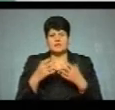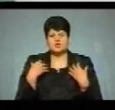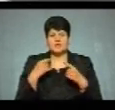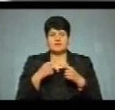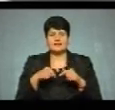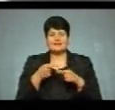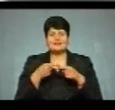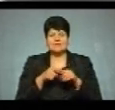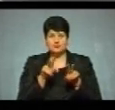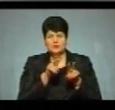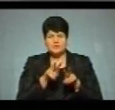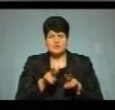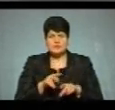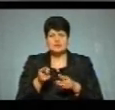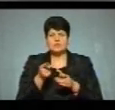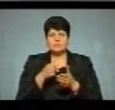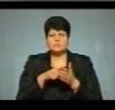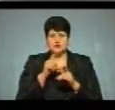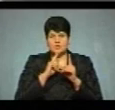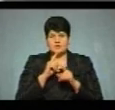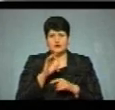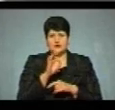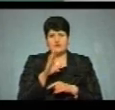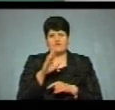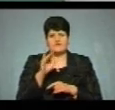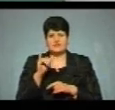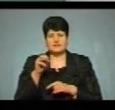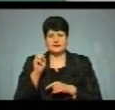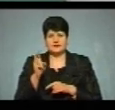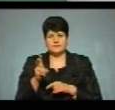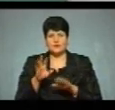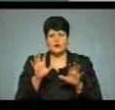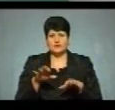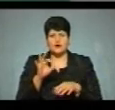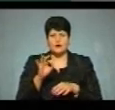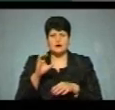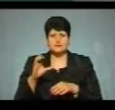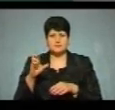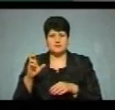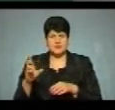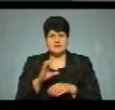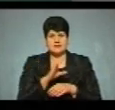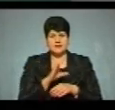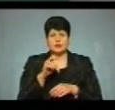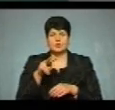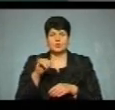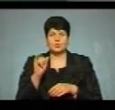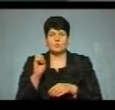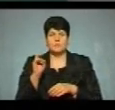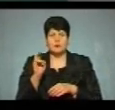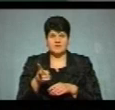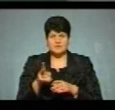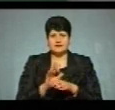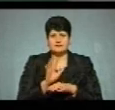відділу технічного нагляду Тернопільської міськради Олега Вітика. Голова ОСББ міста Тернополя Сергій Лупак